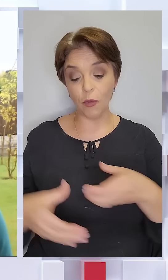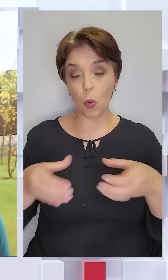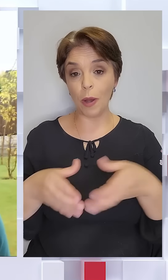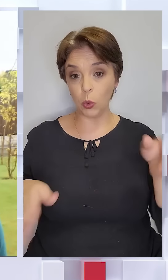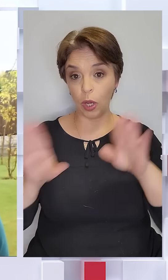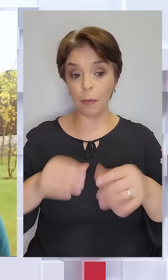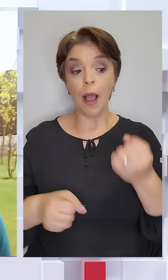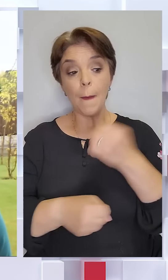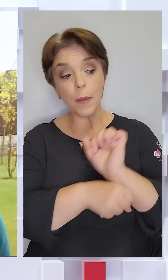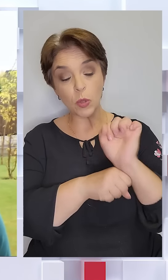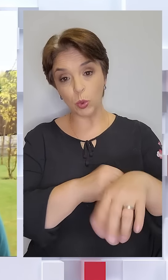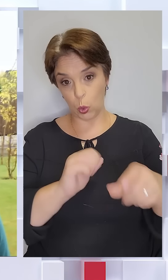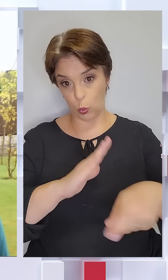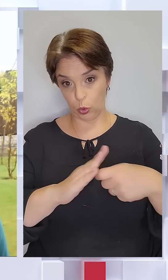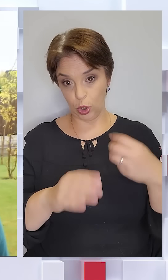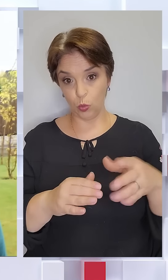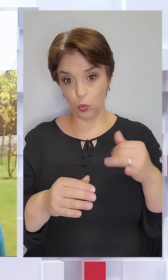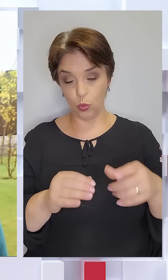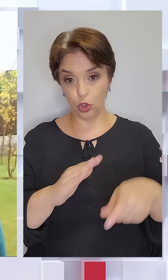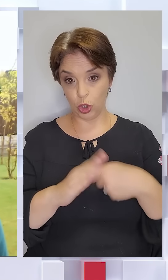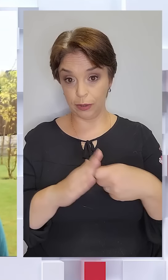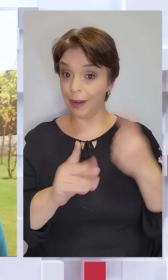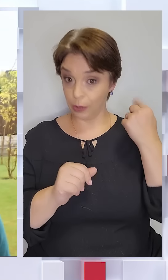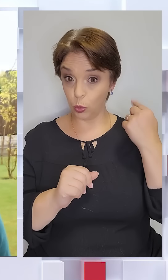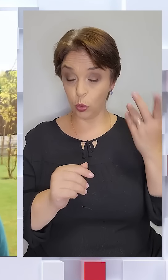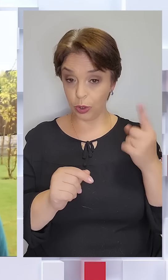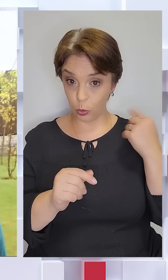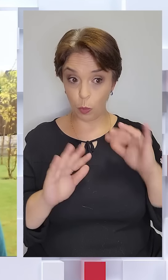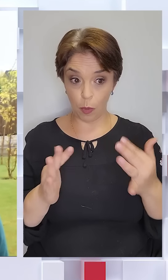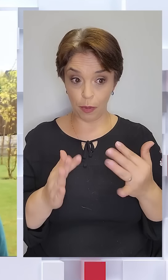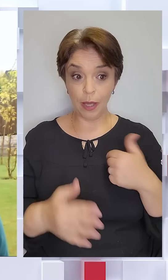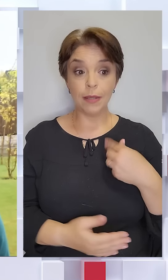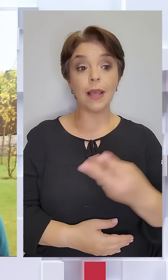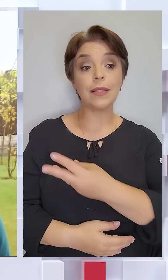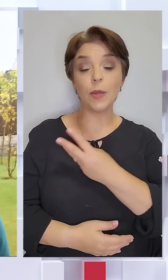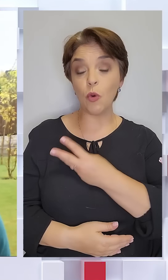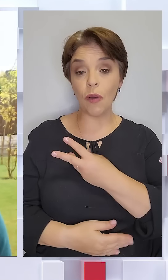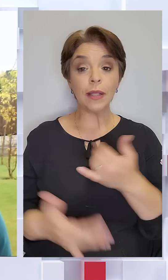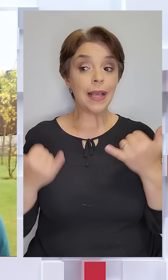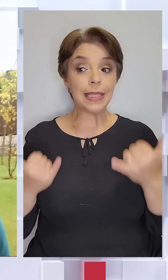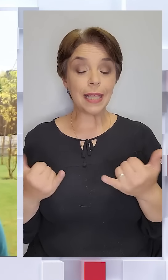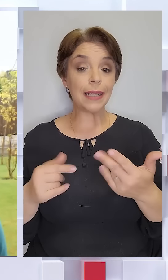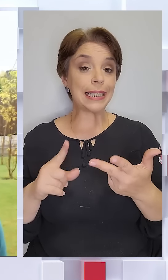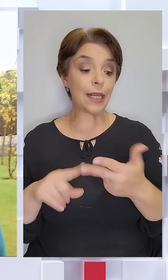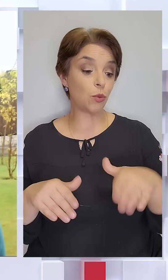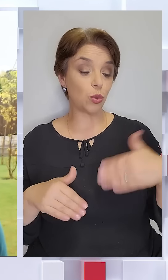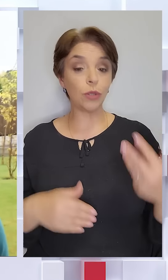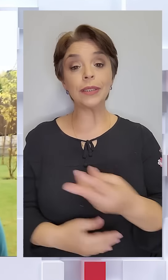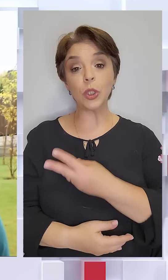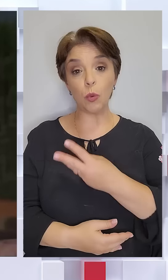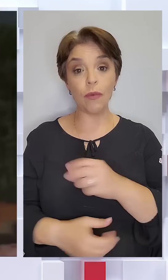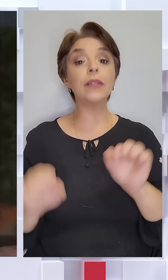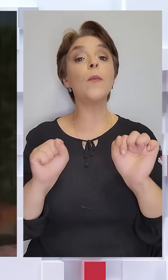перемогти у Донецького «Шахтаря» на той момент. стимулювати. Зараз третьою стороною